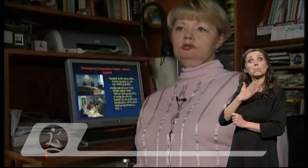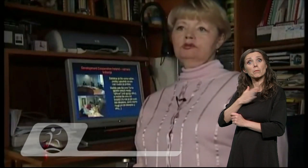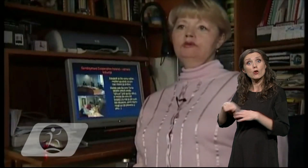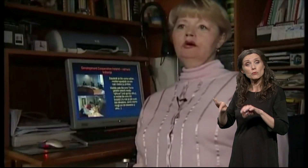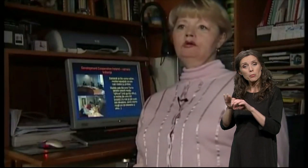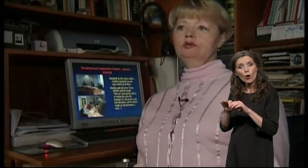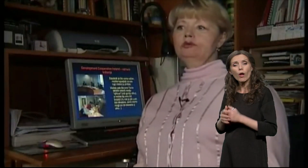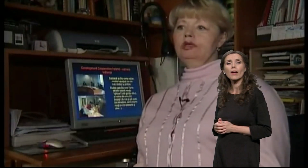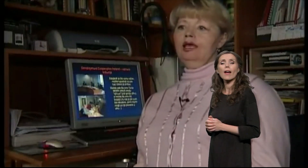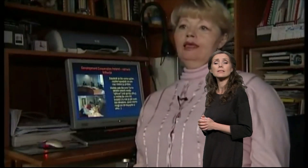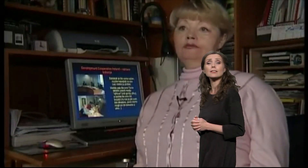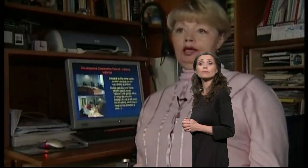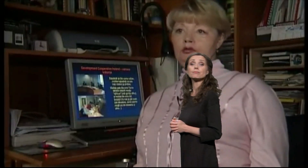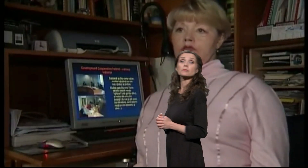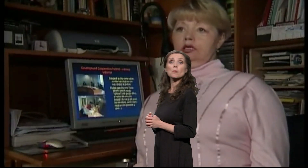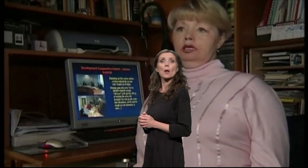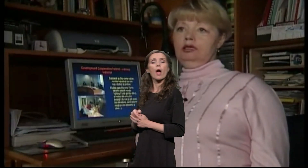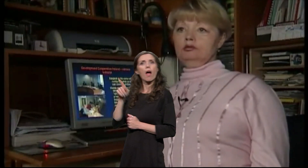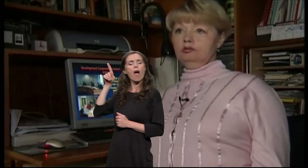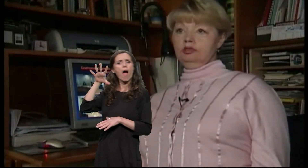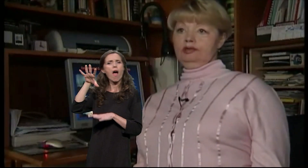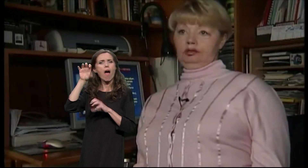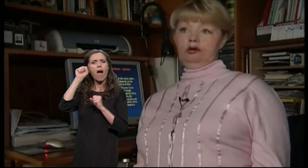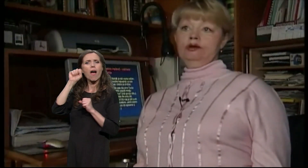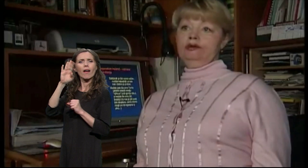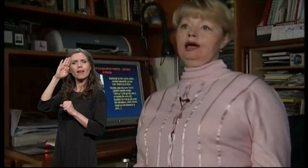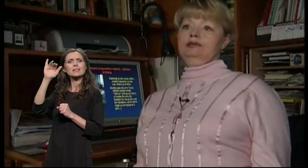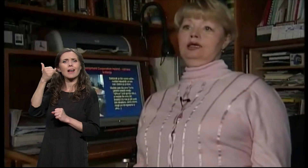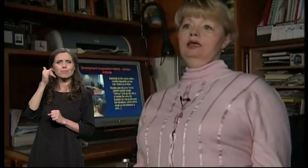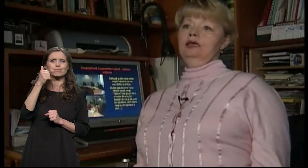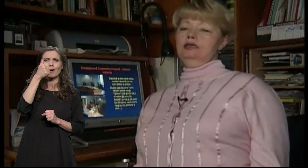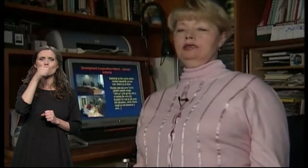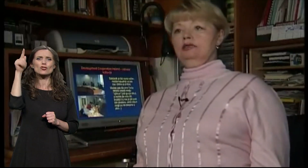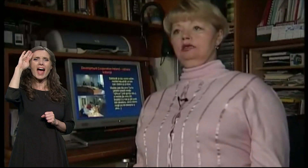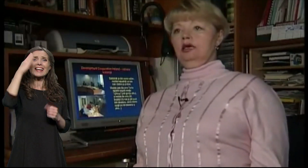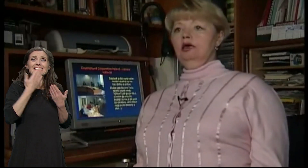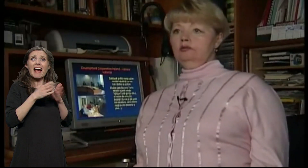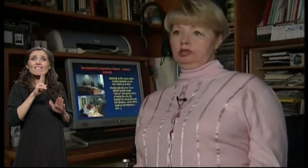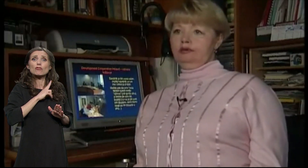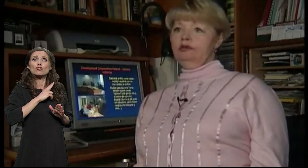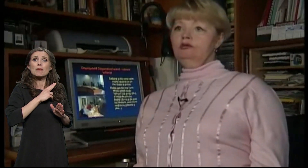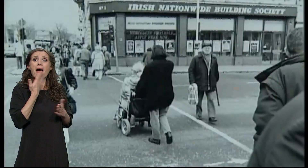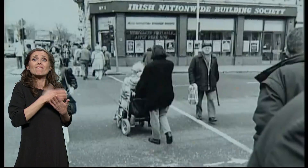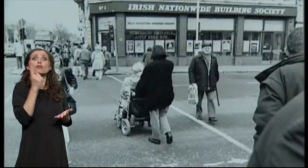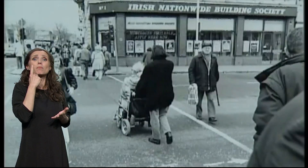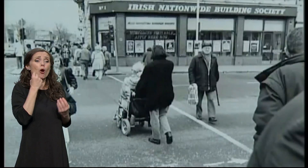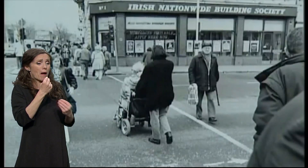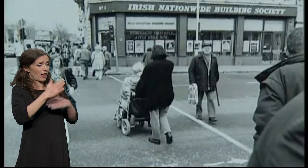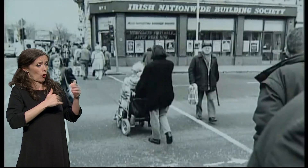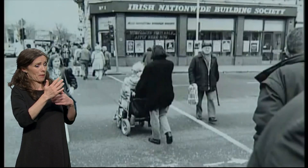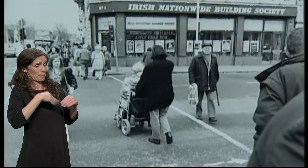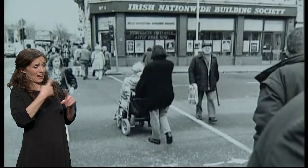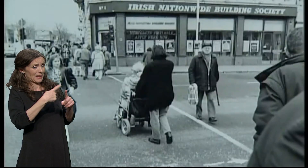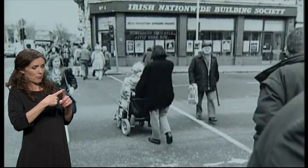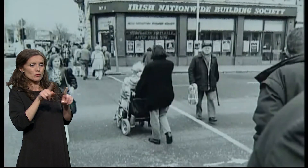nešto što bi moglo da bude prenošenje iskustava dobre prakse iz Irske u Srbiju, znači